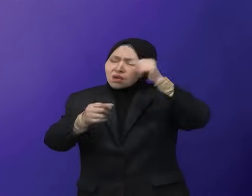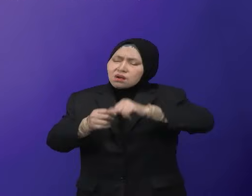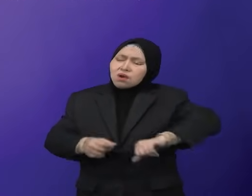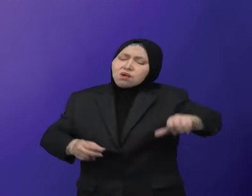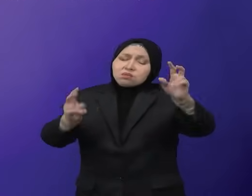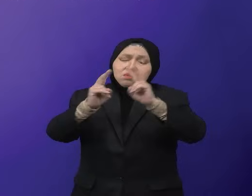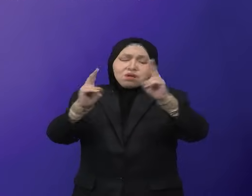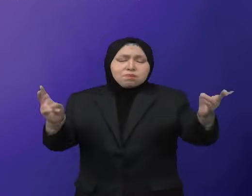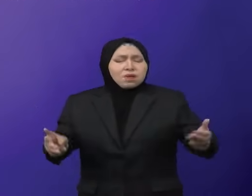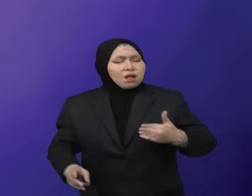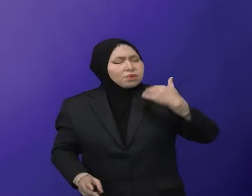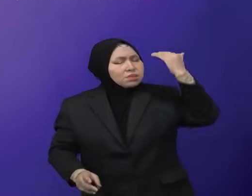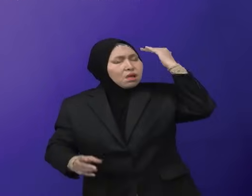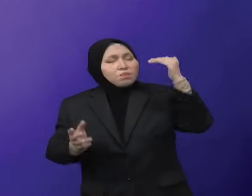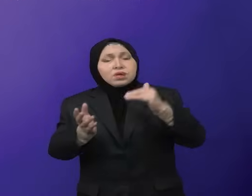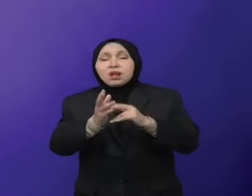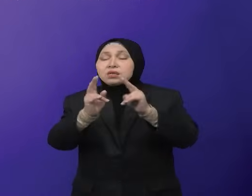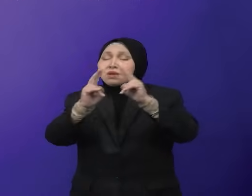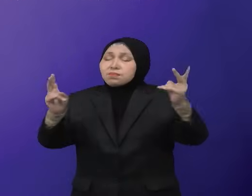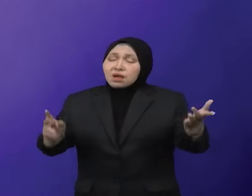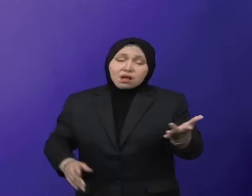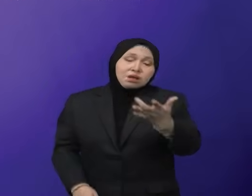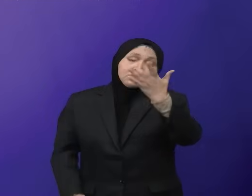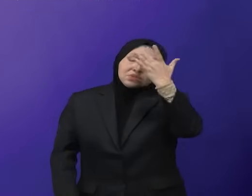alimun hakim.